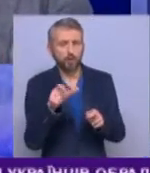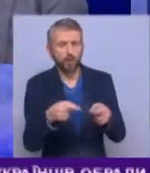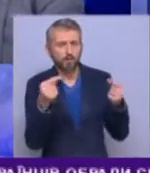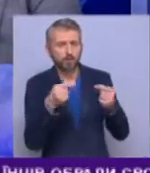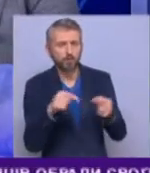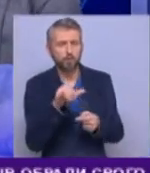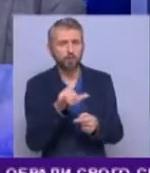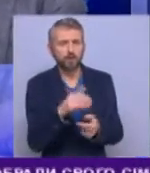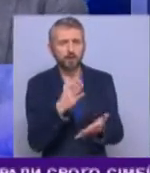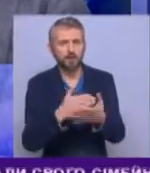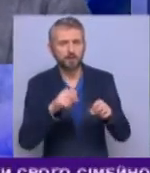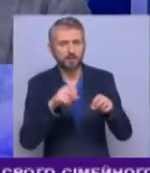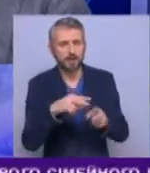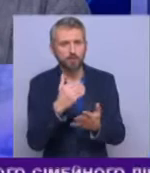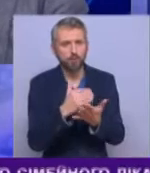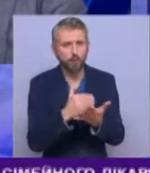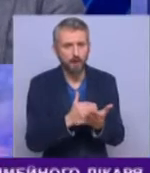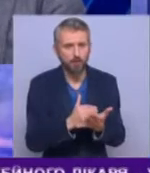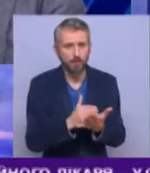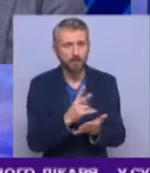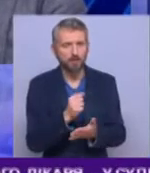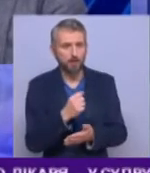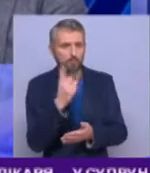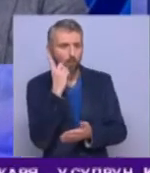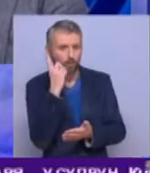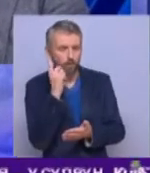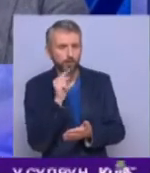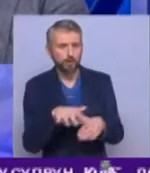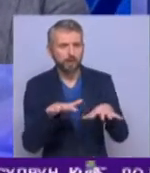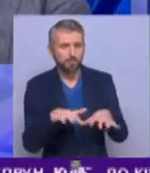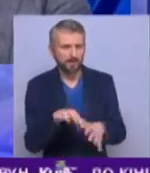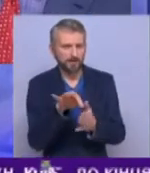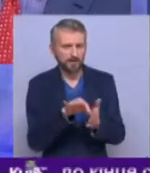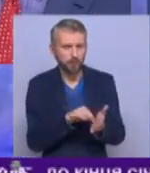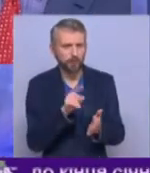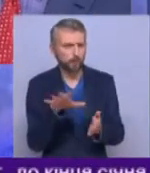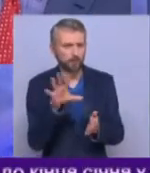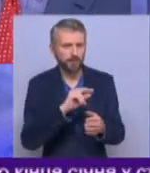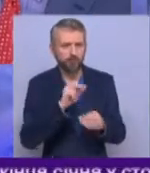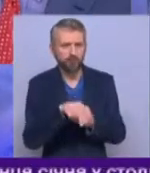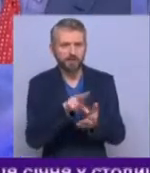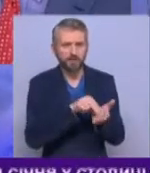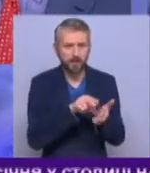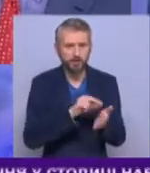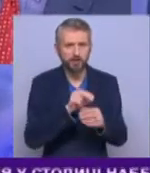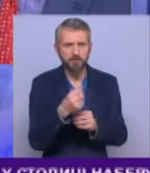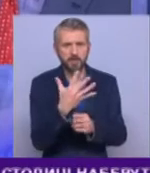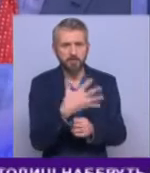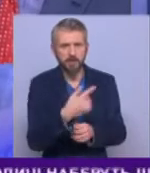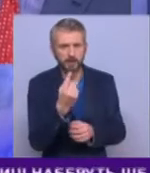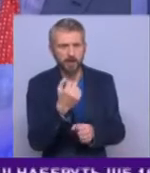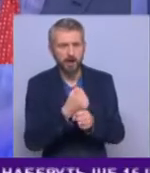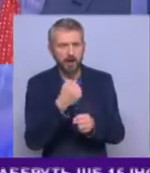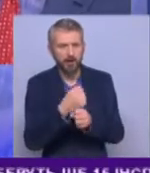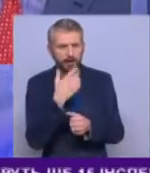них встановлені спеціальні програми на телефонах, вони на місці перше, ну, воно все йде через запис, через 1551